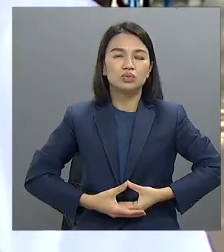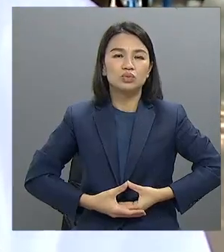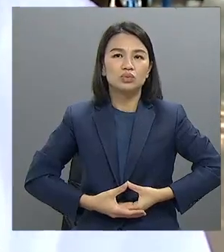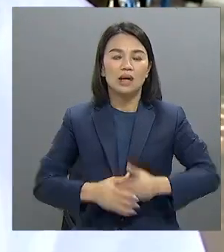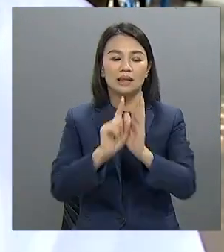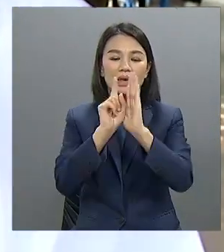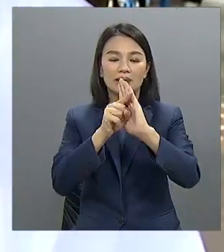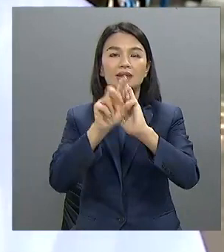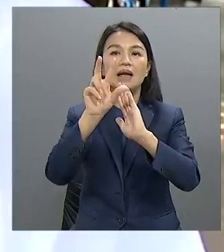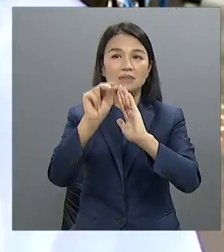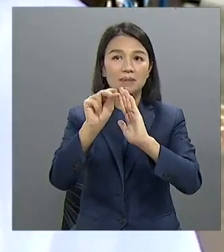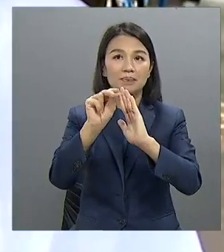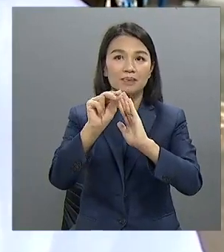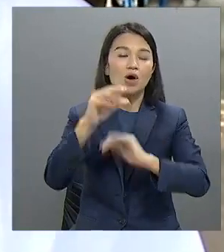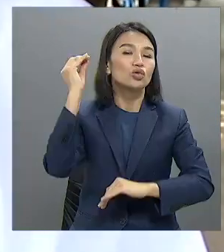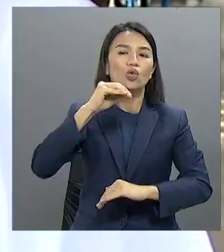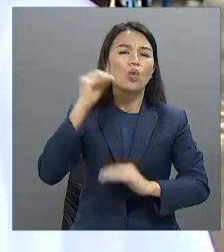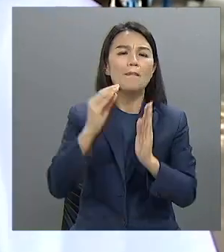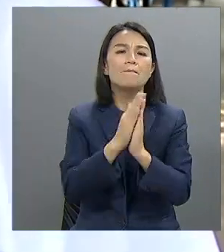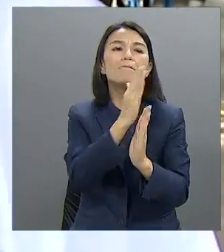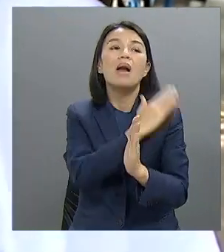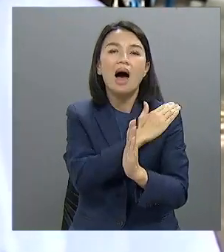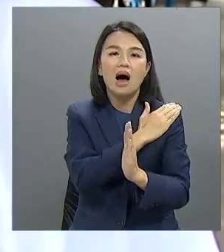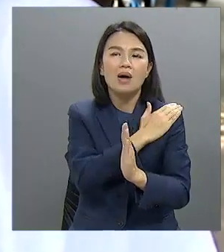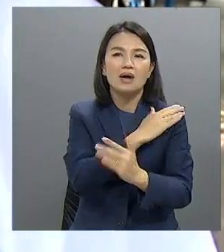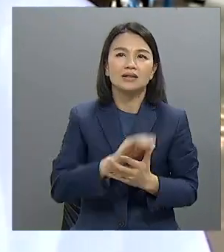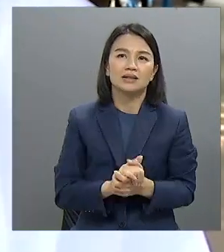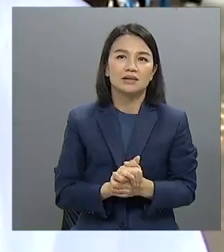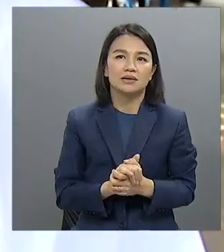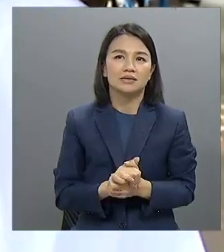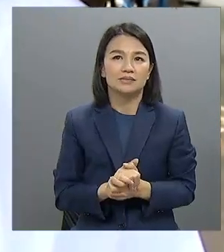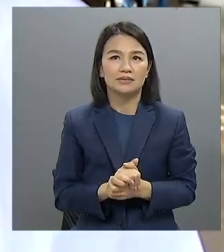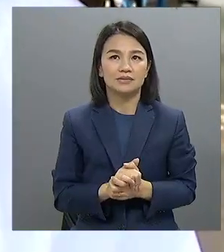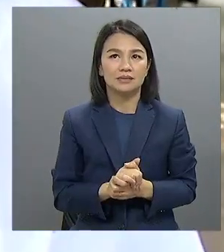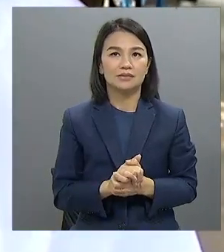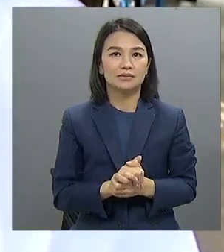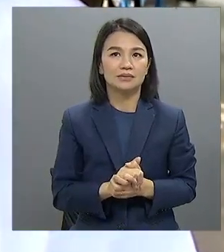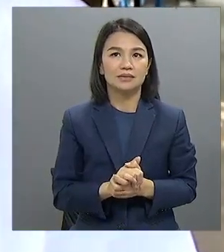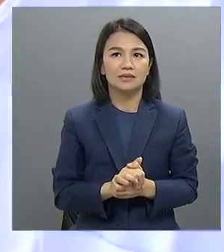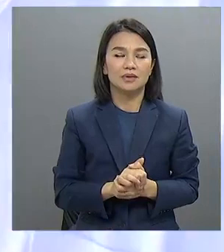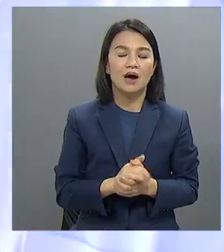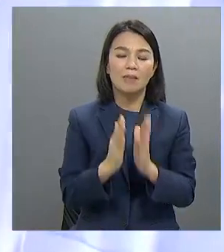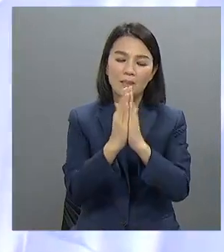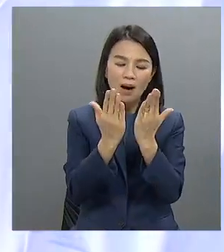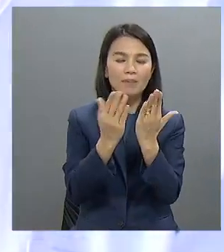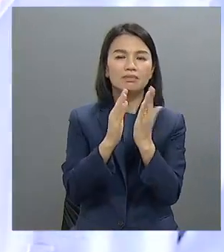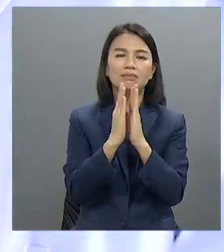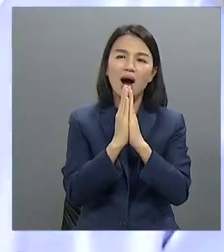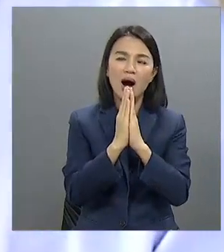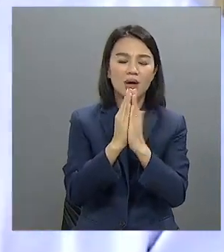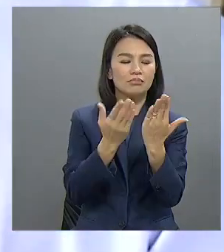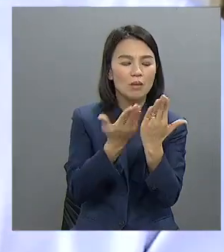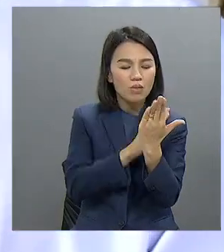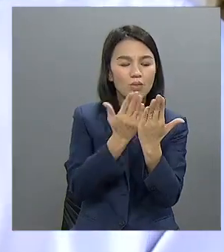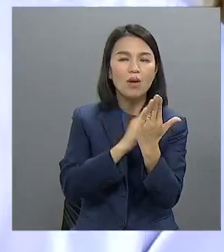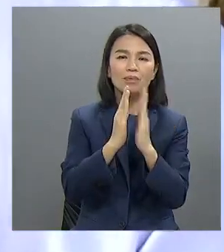วันพระทุกวันพระนะครับก็กระทองน้ำสวดมนต์ในนี้แหละแต่ว่า